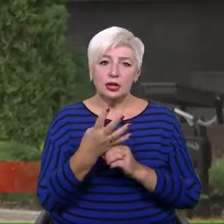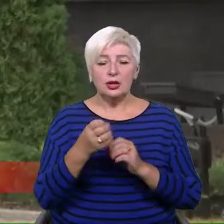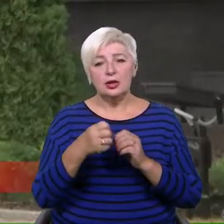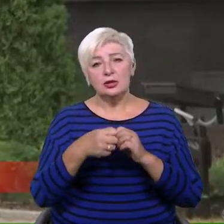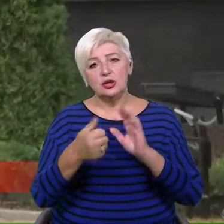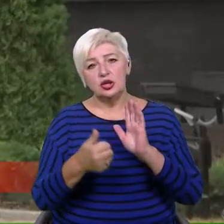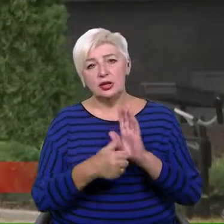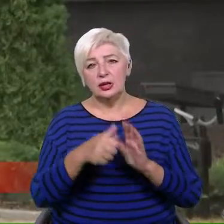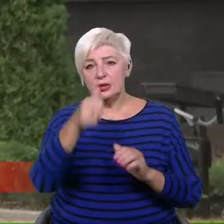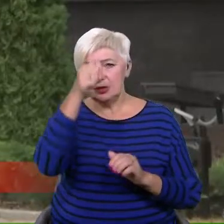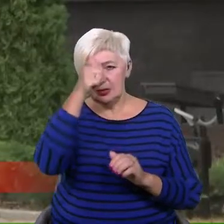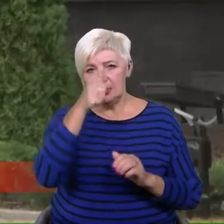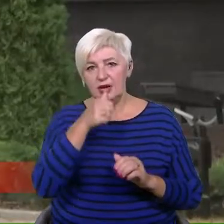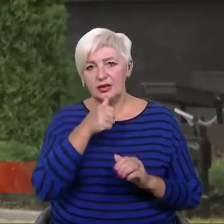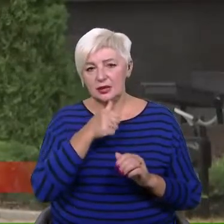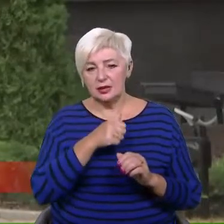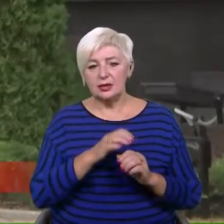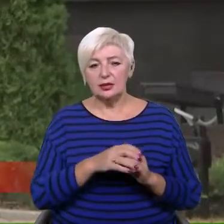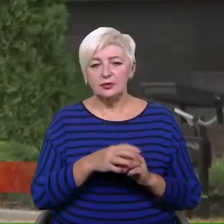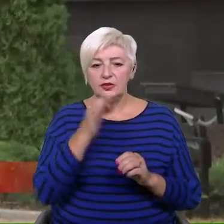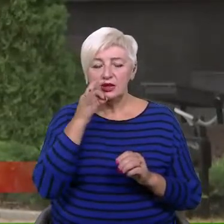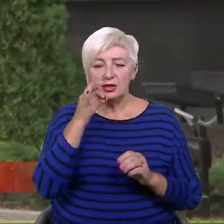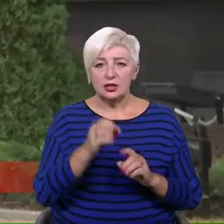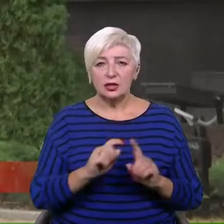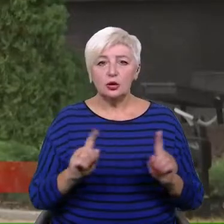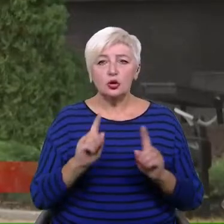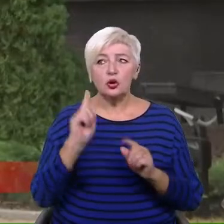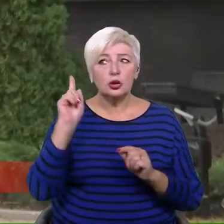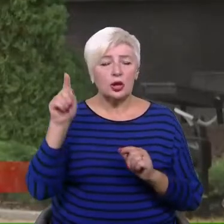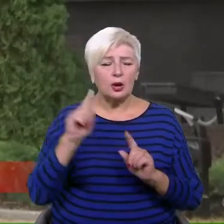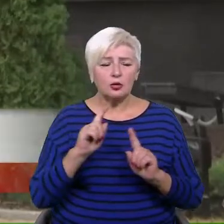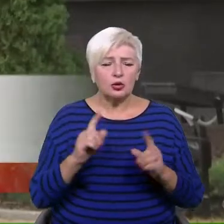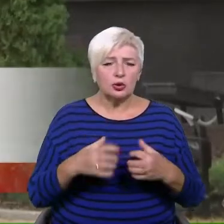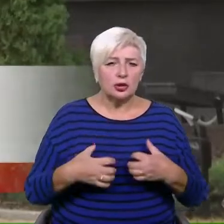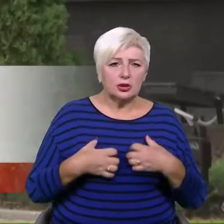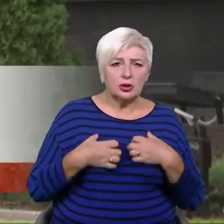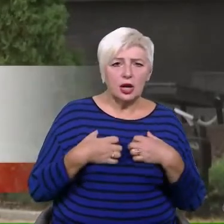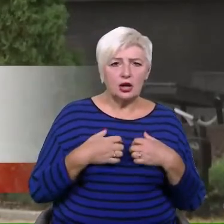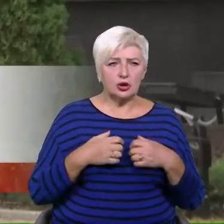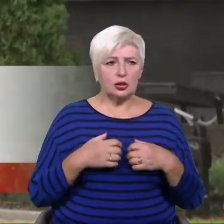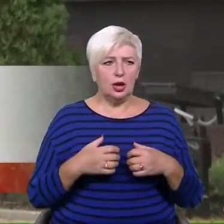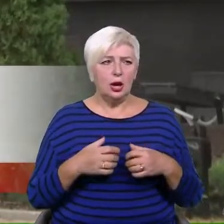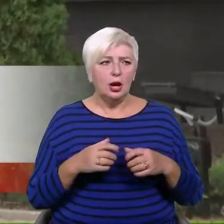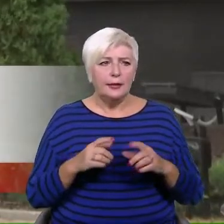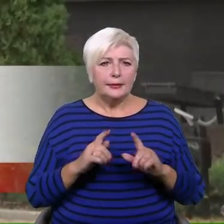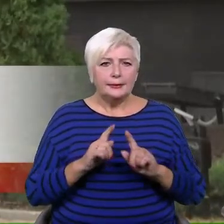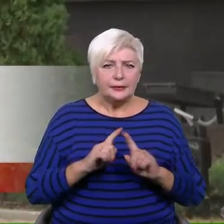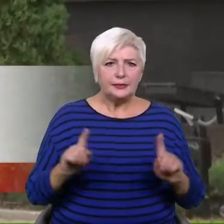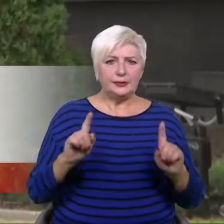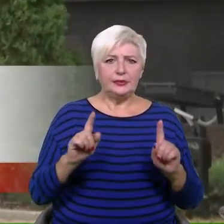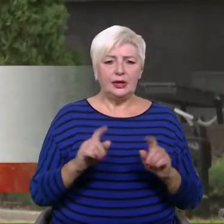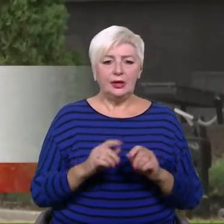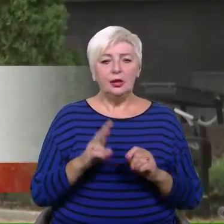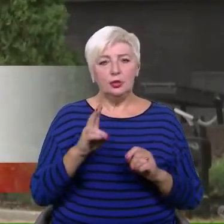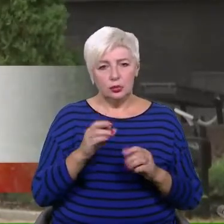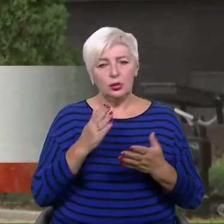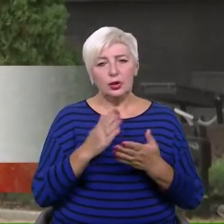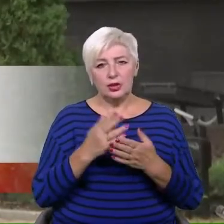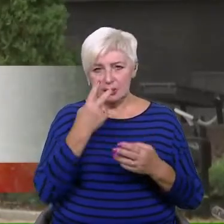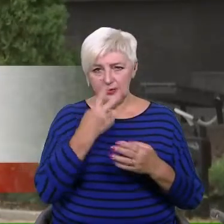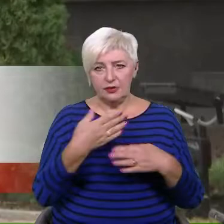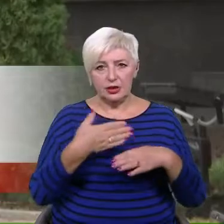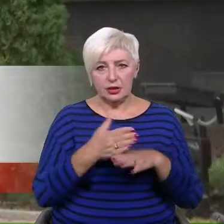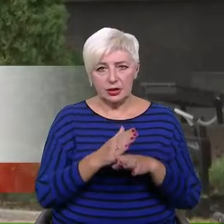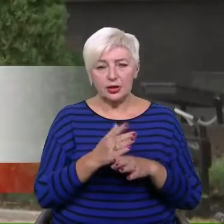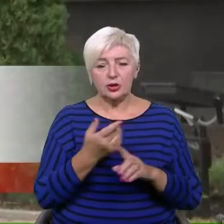місяців. Сказать, что там что-то страшно, критически чрезвычайное, мы не можем. Но есть видны трещины, и видно, через